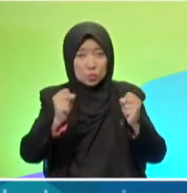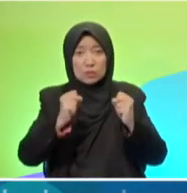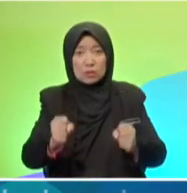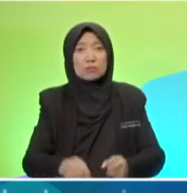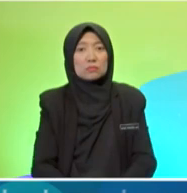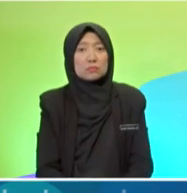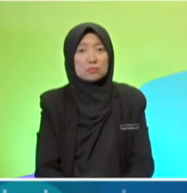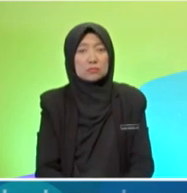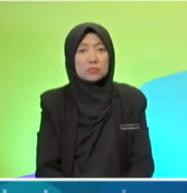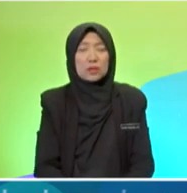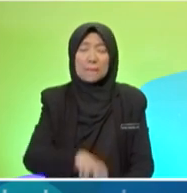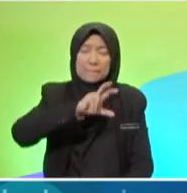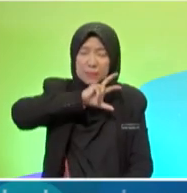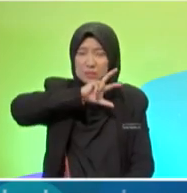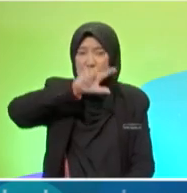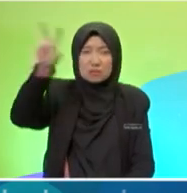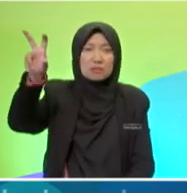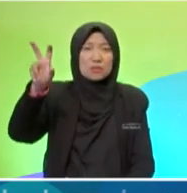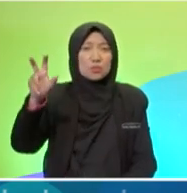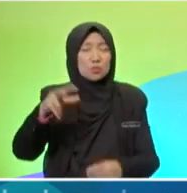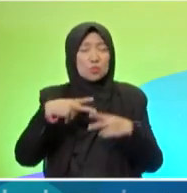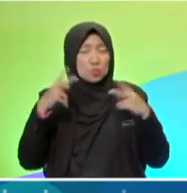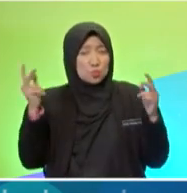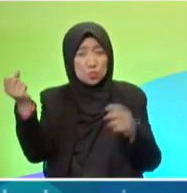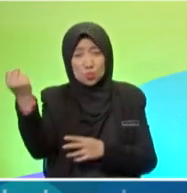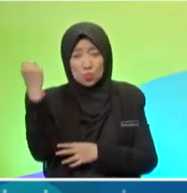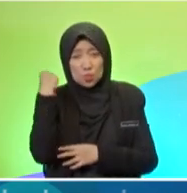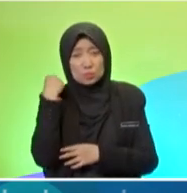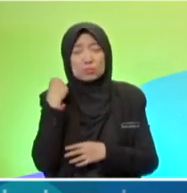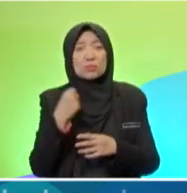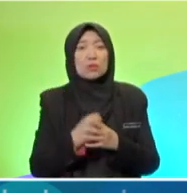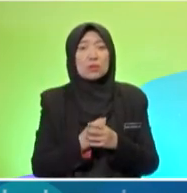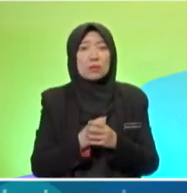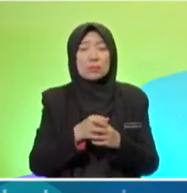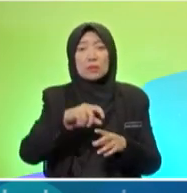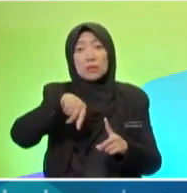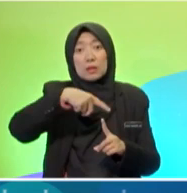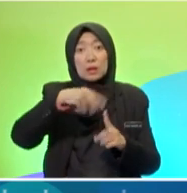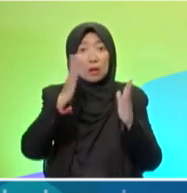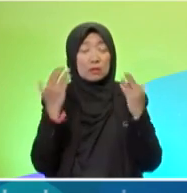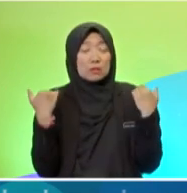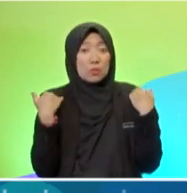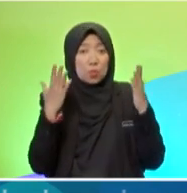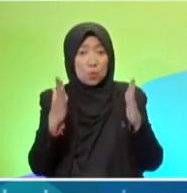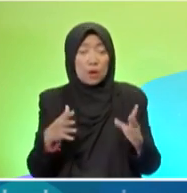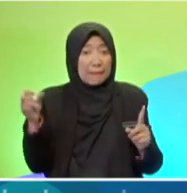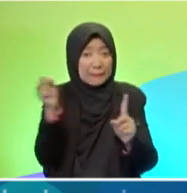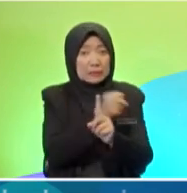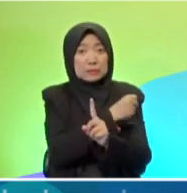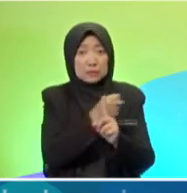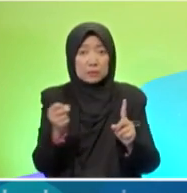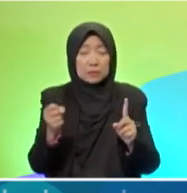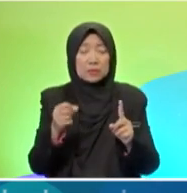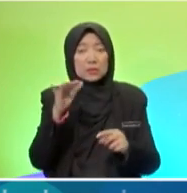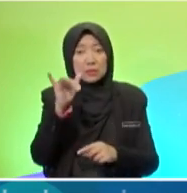dia akan menjerit berkedip tidak Apabila ada orang pukul Apabila ada orang gigit Apabila ada orang goncang masuknya segala bentuk